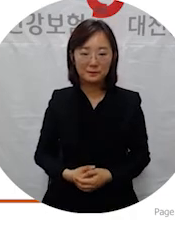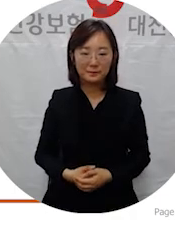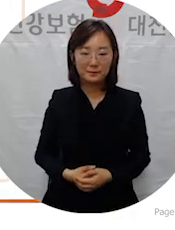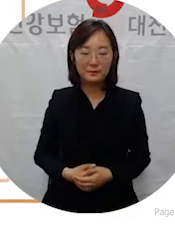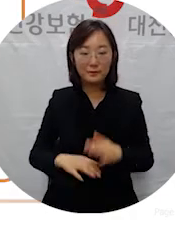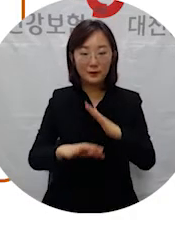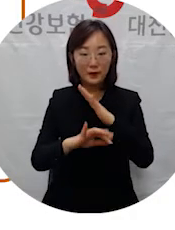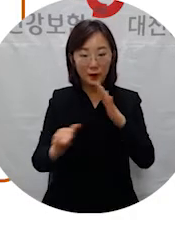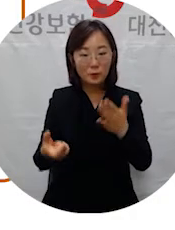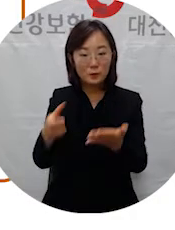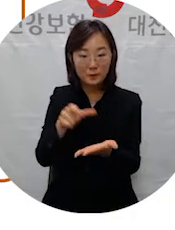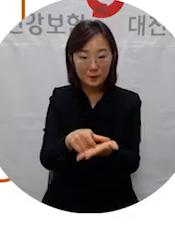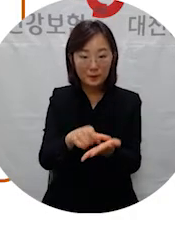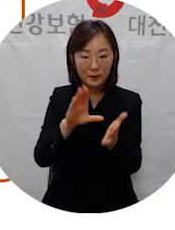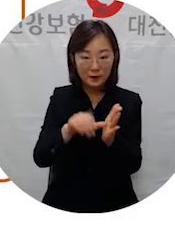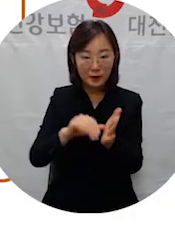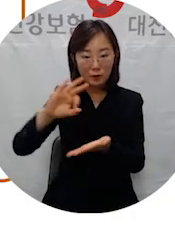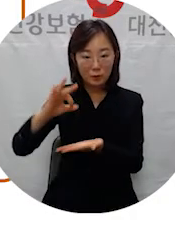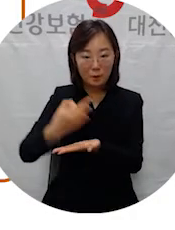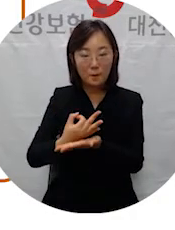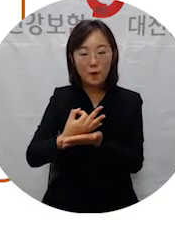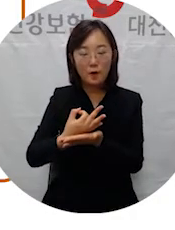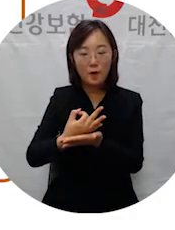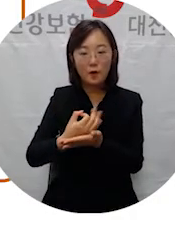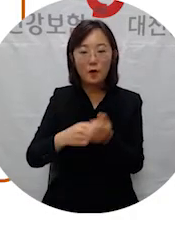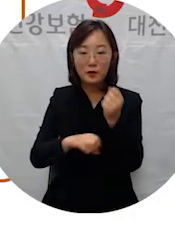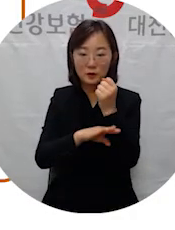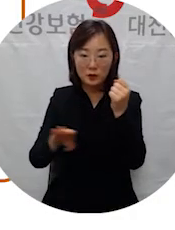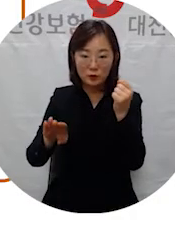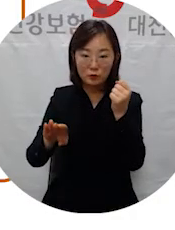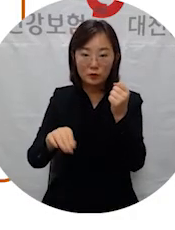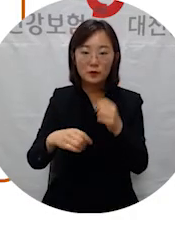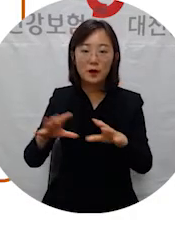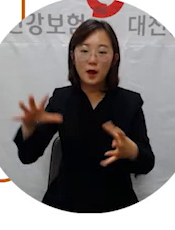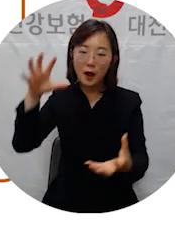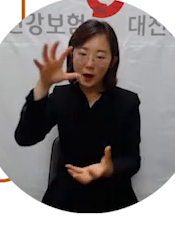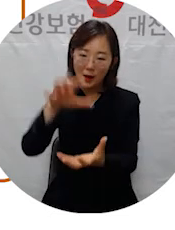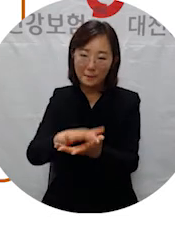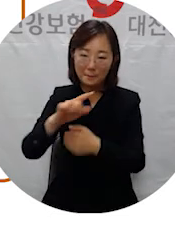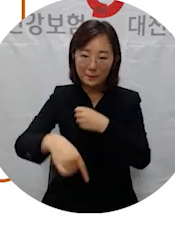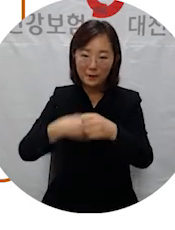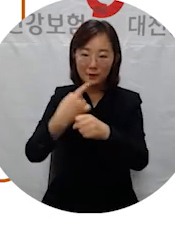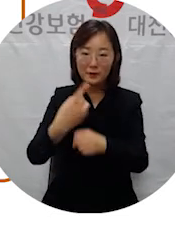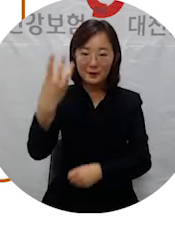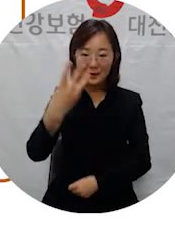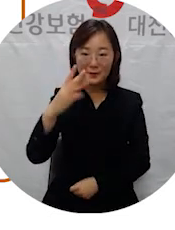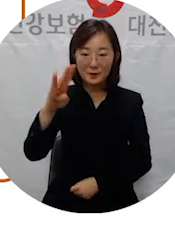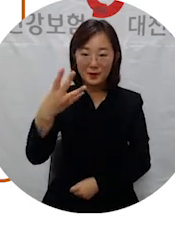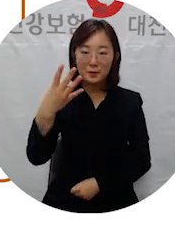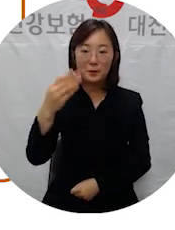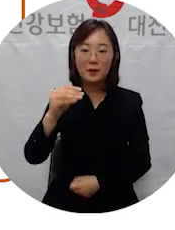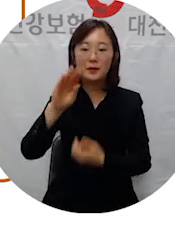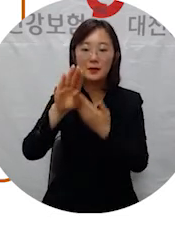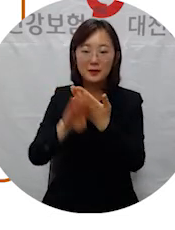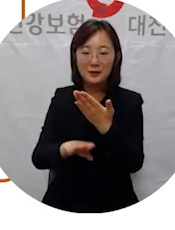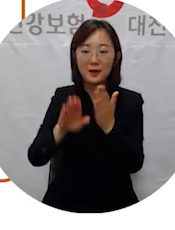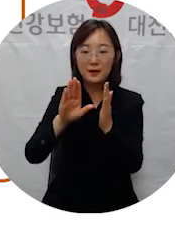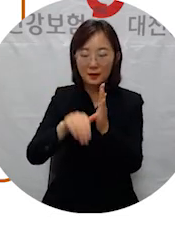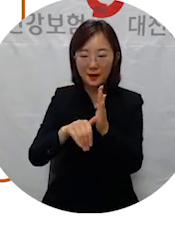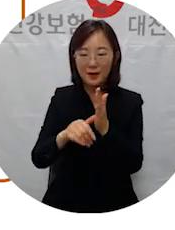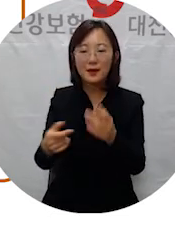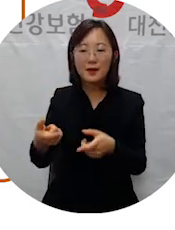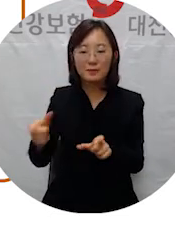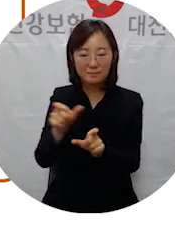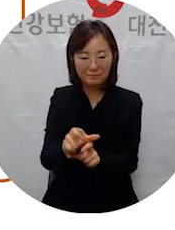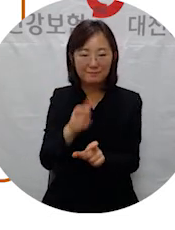가능합니다. 피부양자 등재 시 소득 요건에 있어서 종합소득 합계 금액이 연간